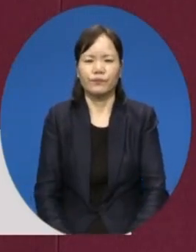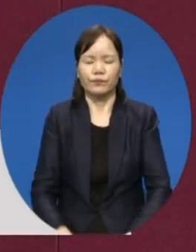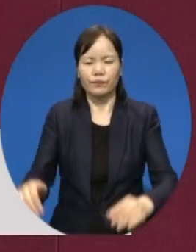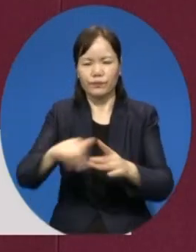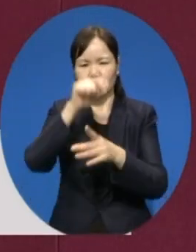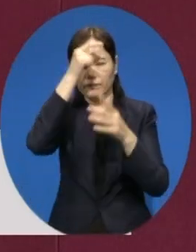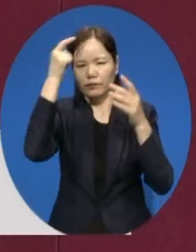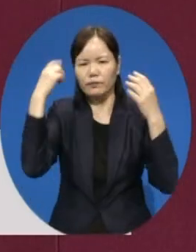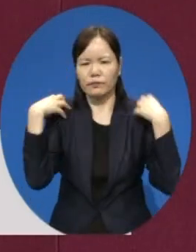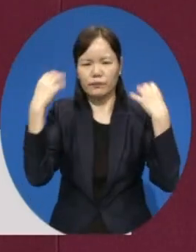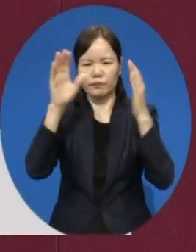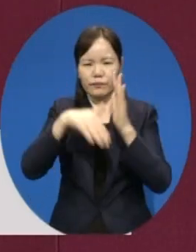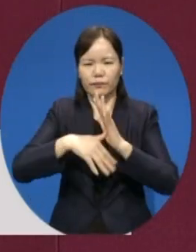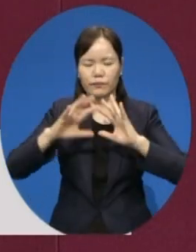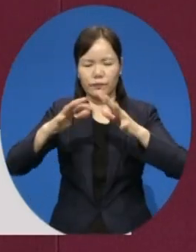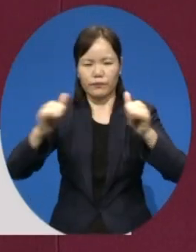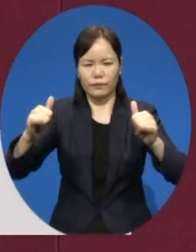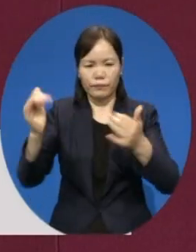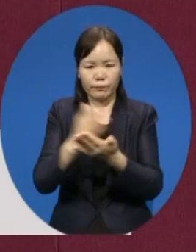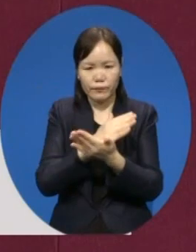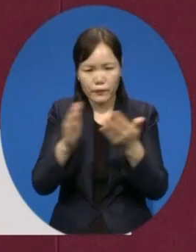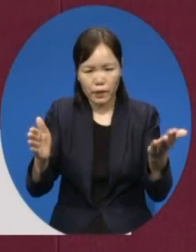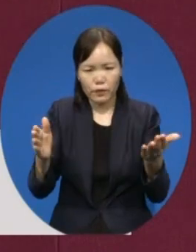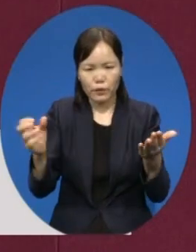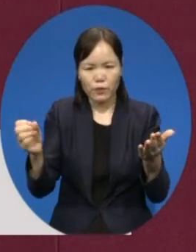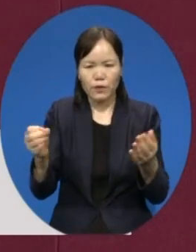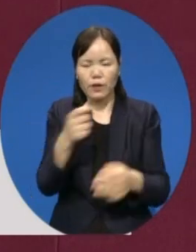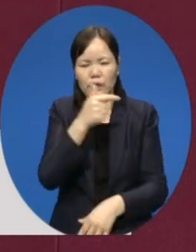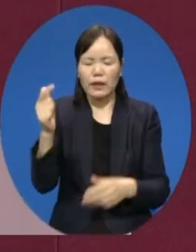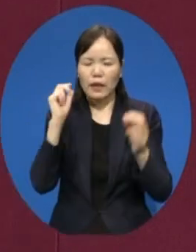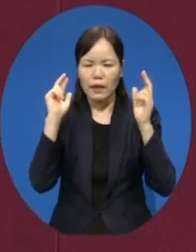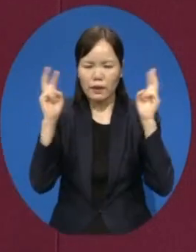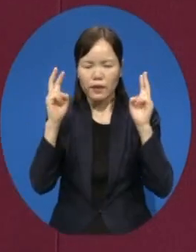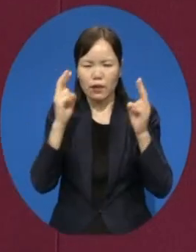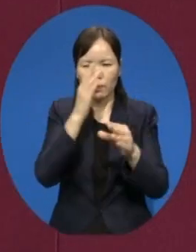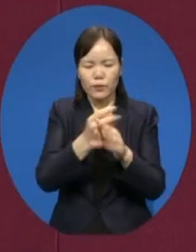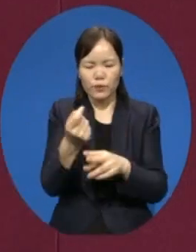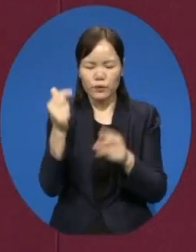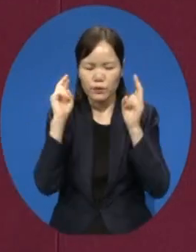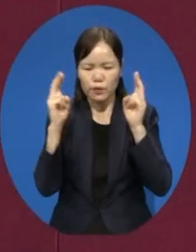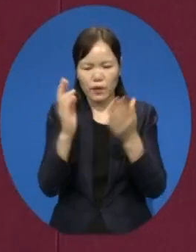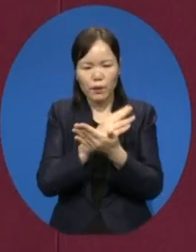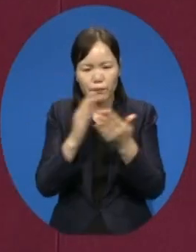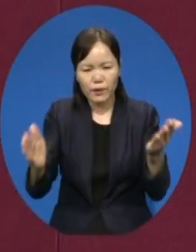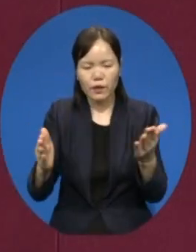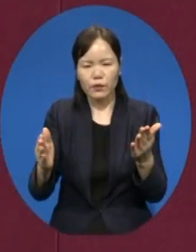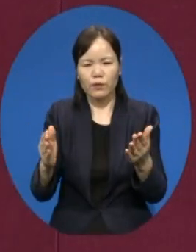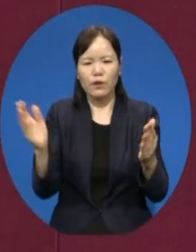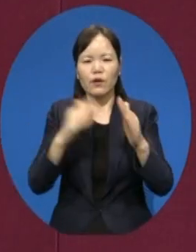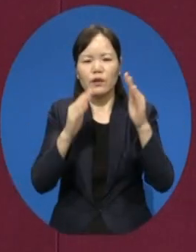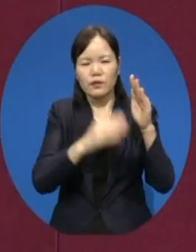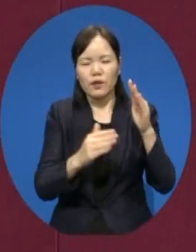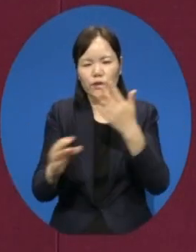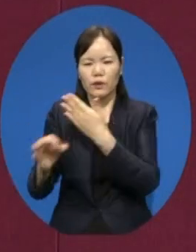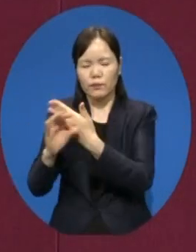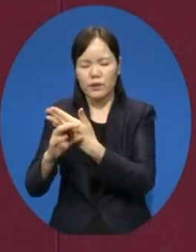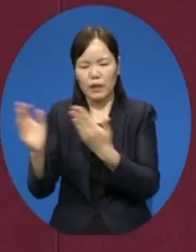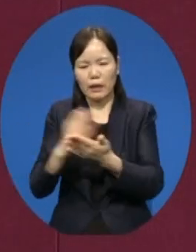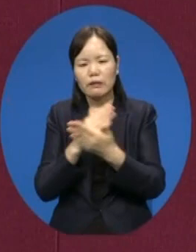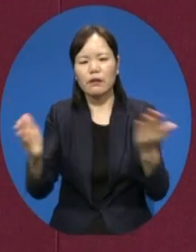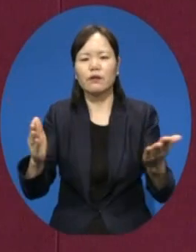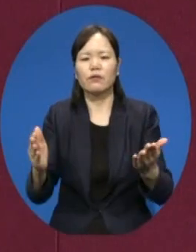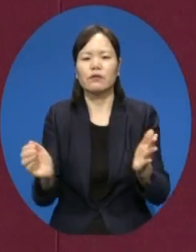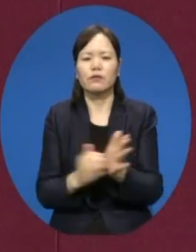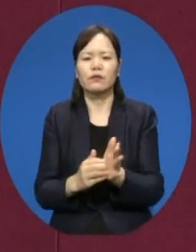문재인 정권에서 국민을 갈라치게 하고 대기업과 중소기업 갈라치게 하고 정규직과 비정규직 갈라치게